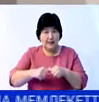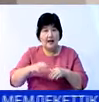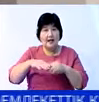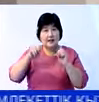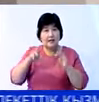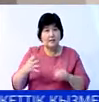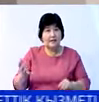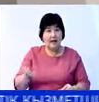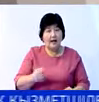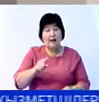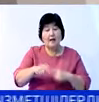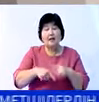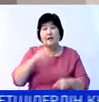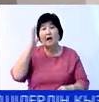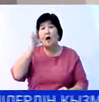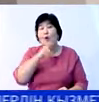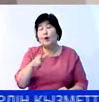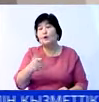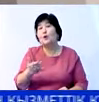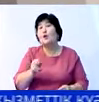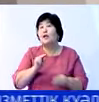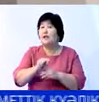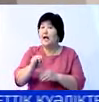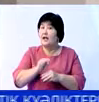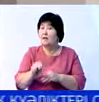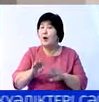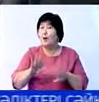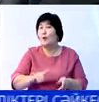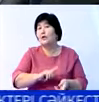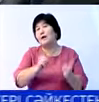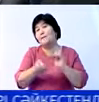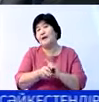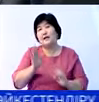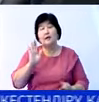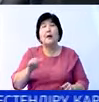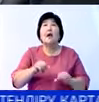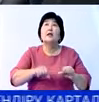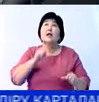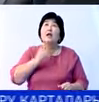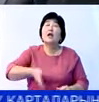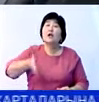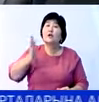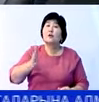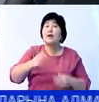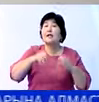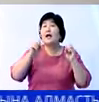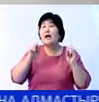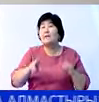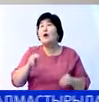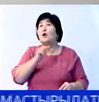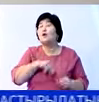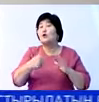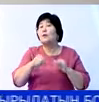алып, ендігі алдағы уақытта сол тәлімгердің орнын басатын болады. Кеңес мүшелері жастар тәжірибесі аясында